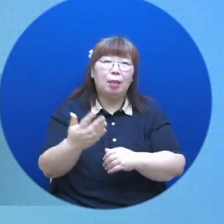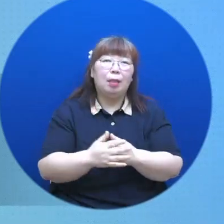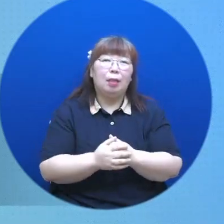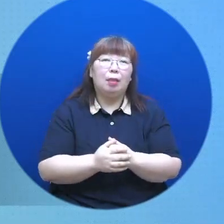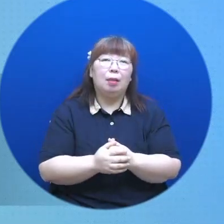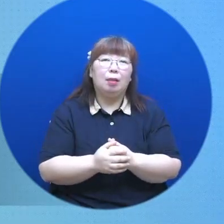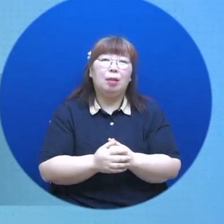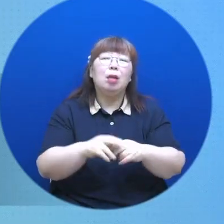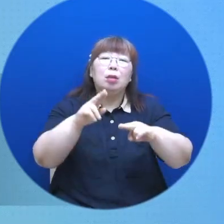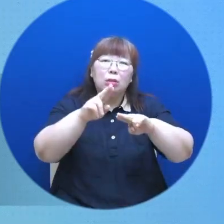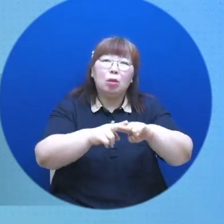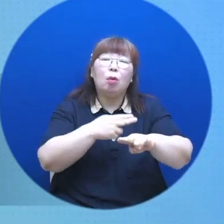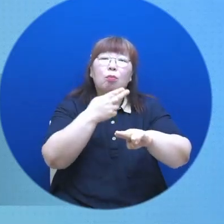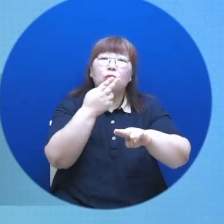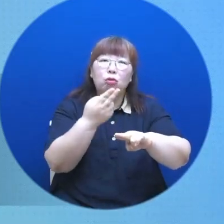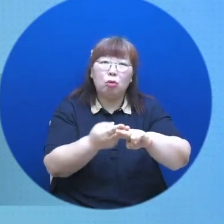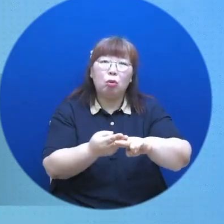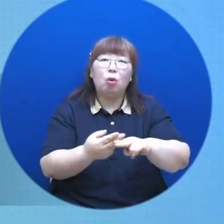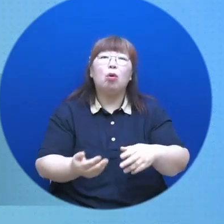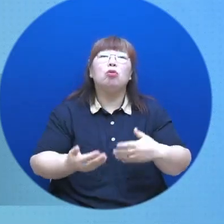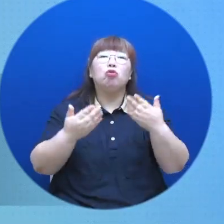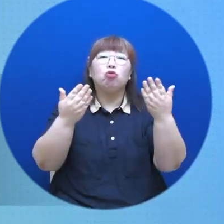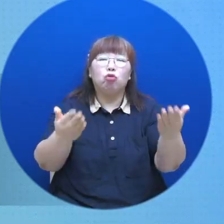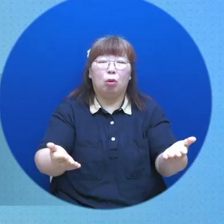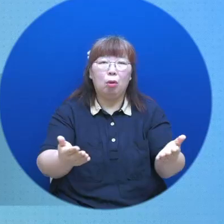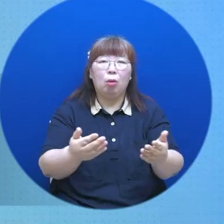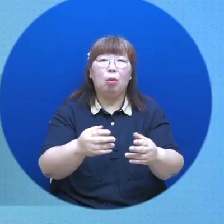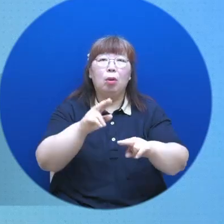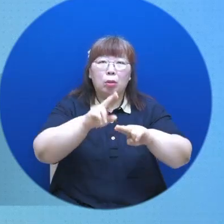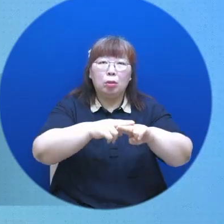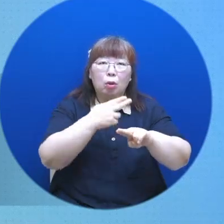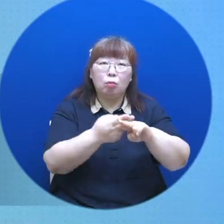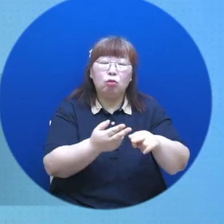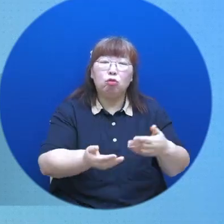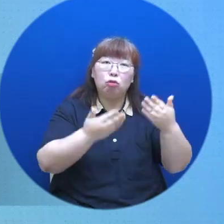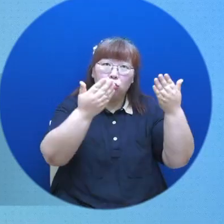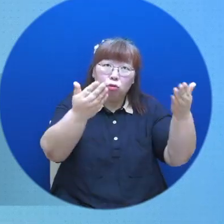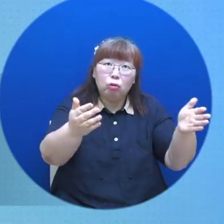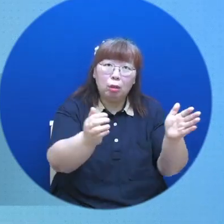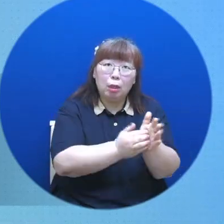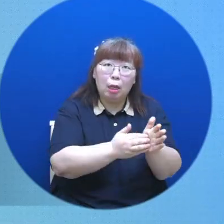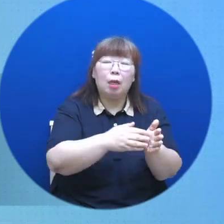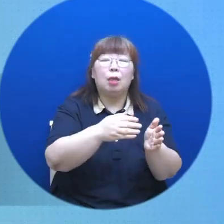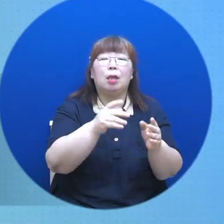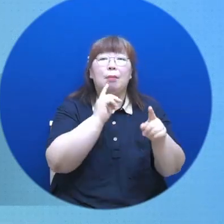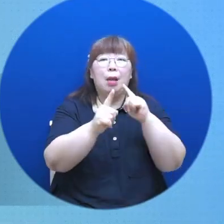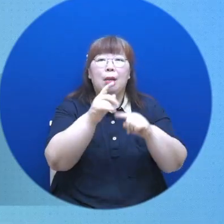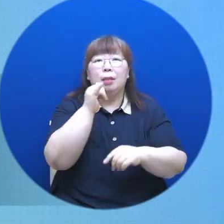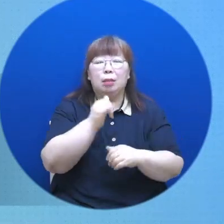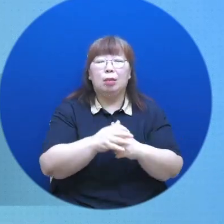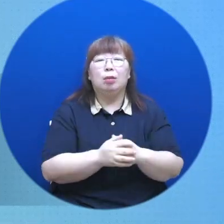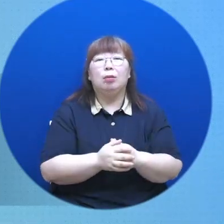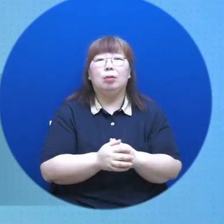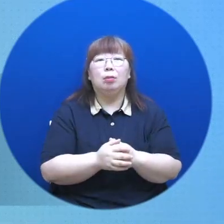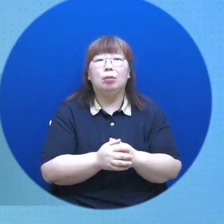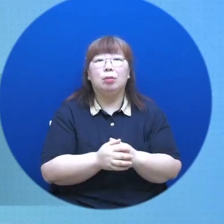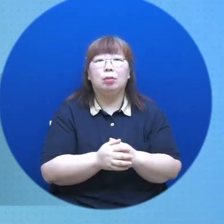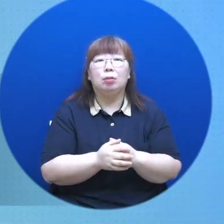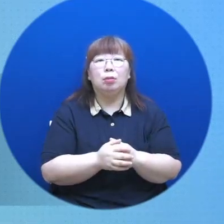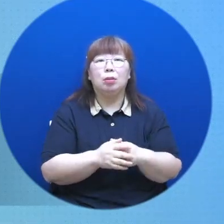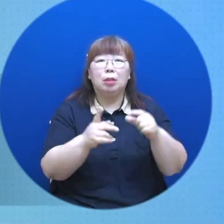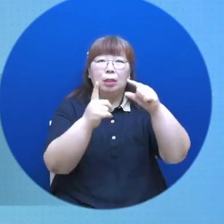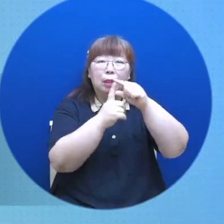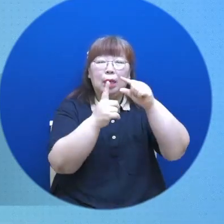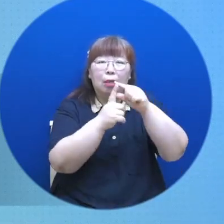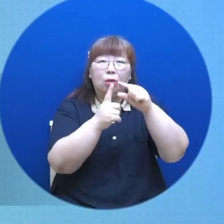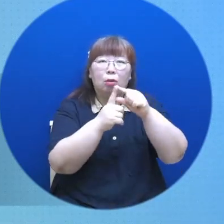있죠. 선물로 주어, 선물로 주었다라는 말씀이 있습니다. 이 말씀에는 단어가 두